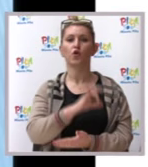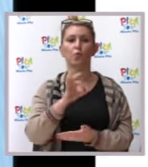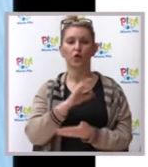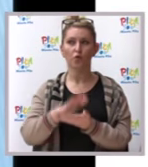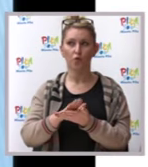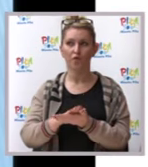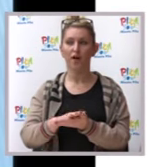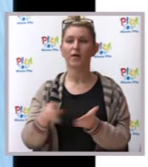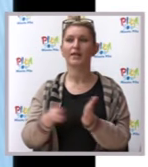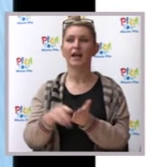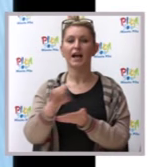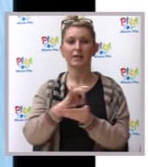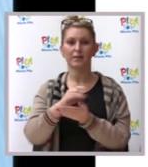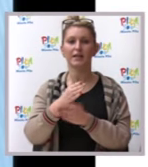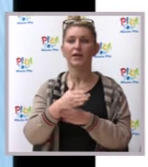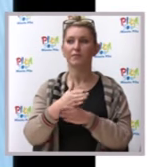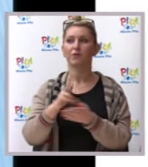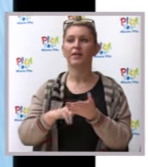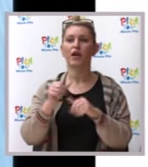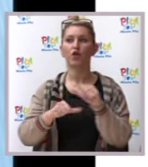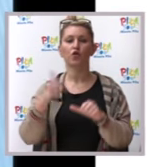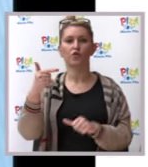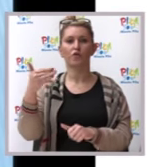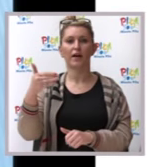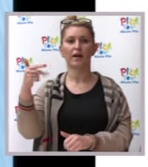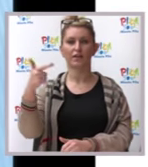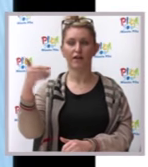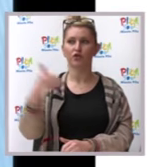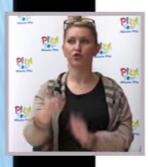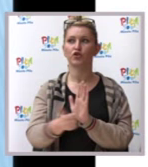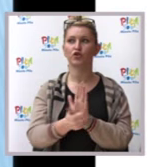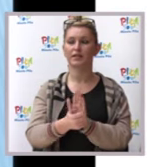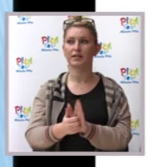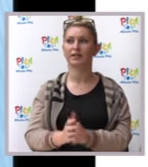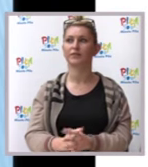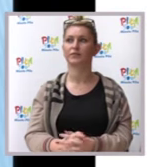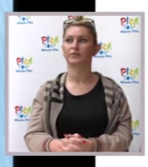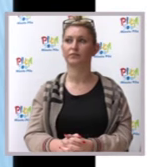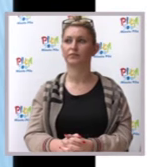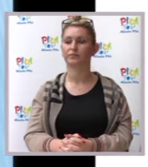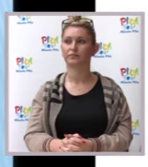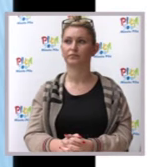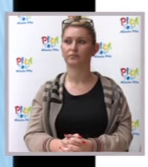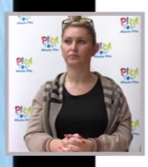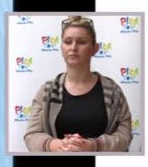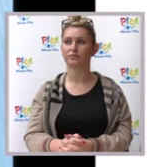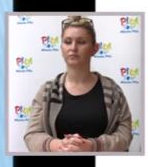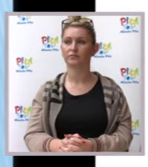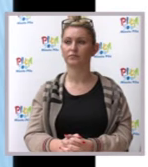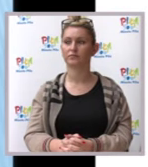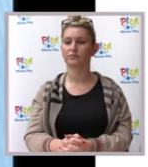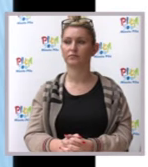gminie Piła w roku 2016. Jak państwo widzicie, rozbieżności i odchylenia pomiędzy maksymalnymi a obowiązującymi w